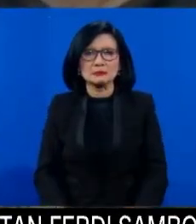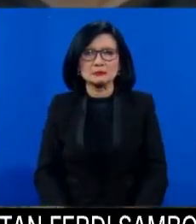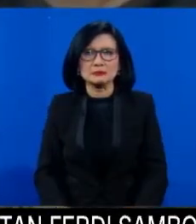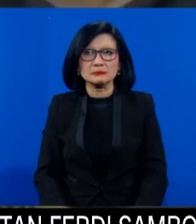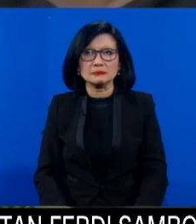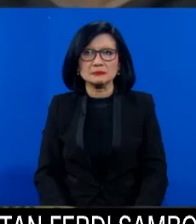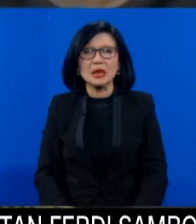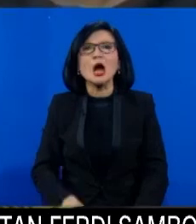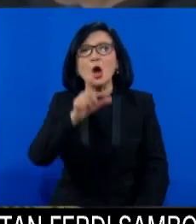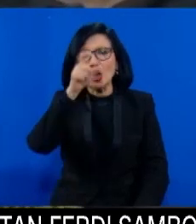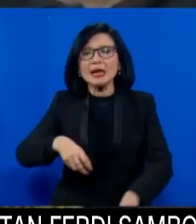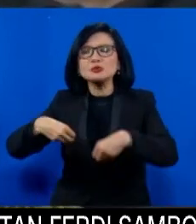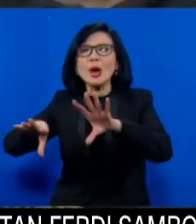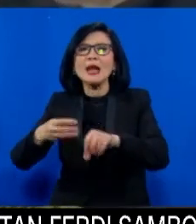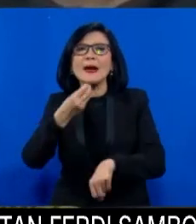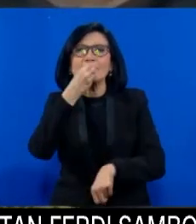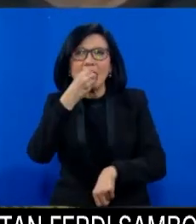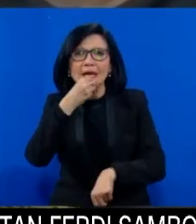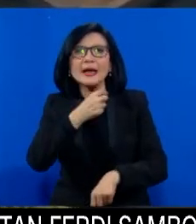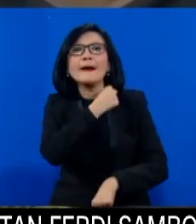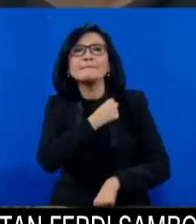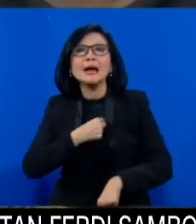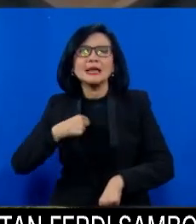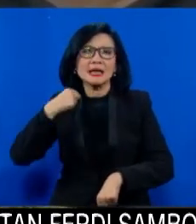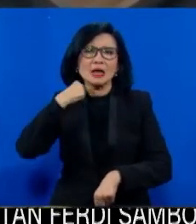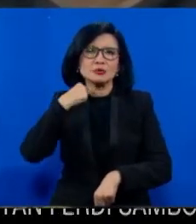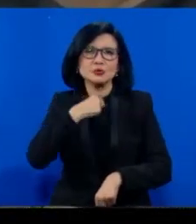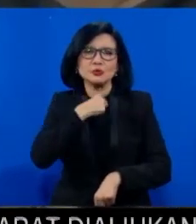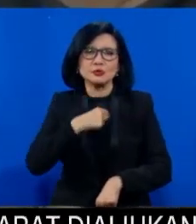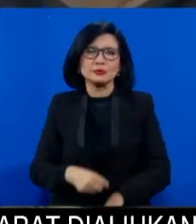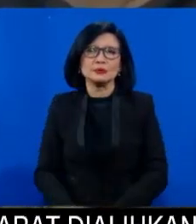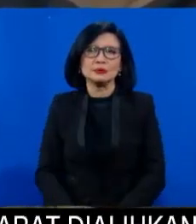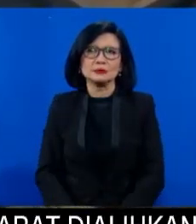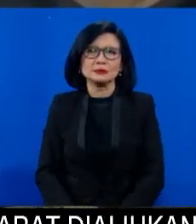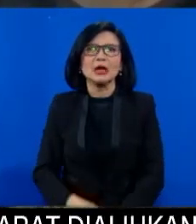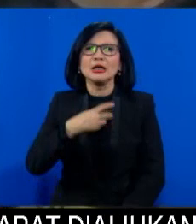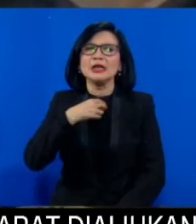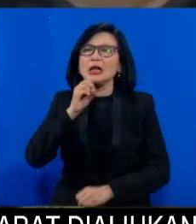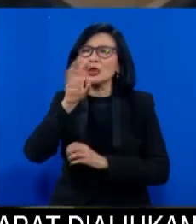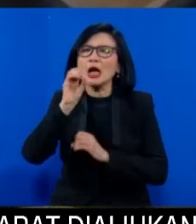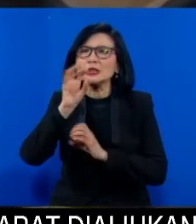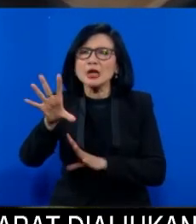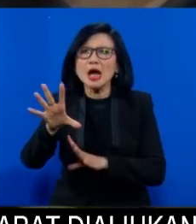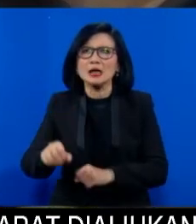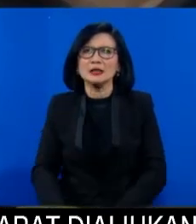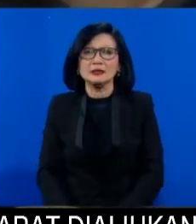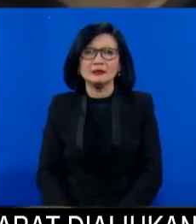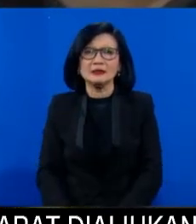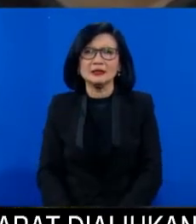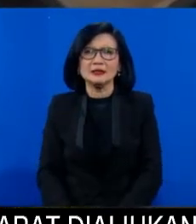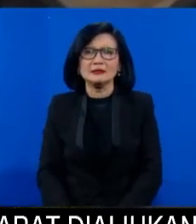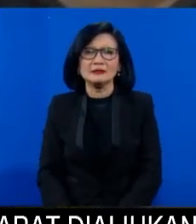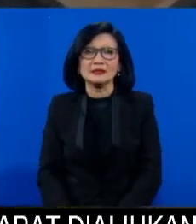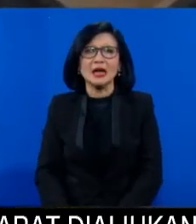membeli cenil itu, yang kemudian si korban ini, mbah-mbah ini, teriak-teriak, kemudian sempat menghalang